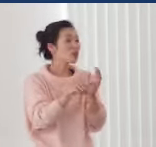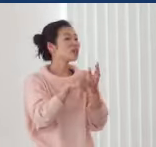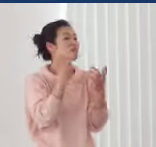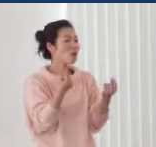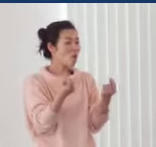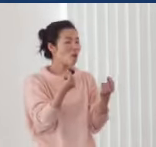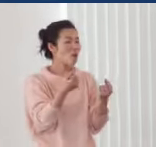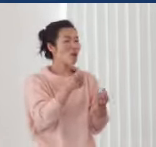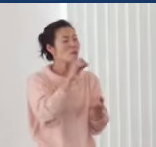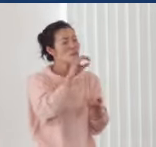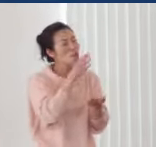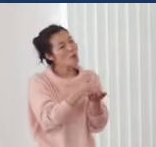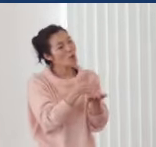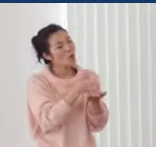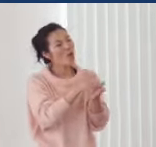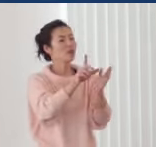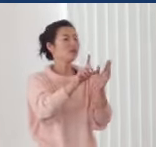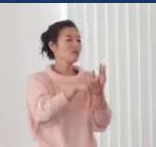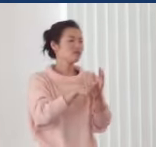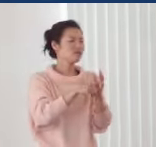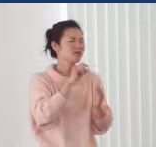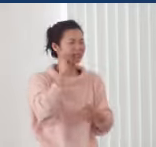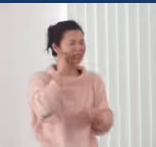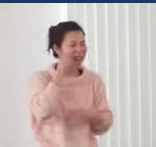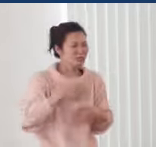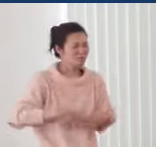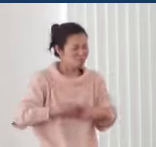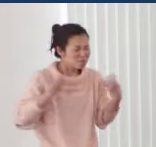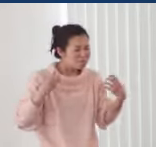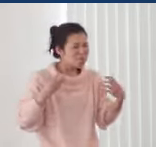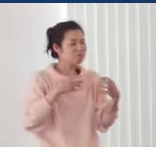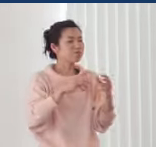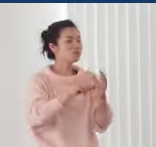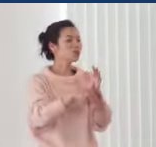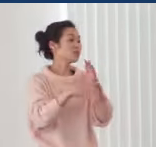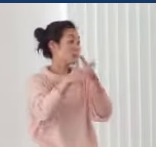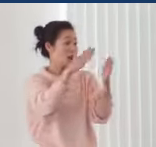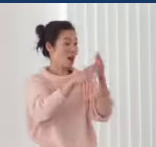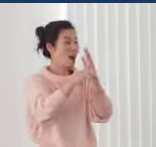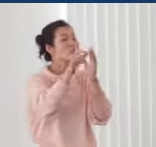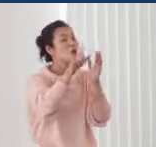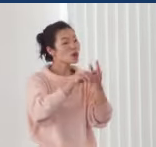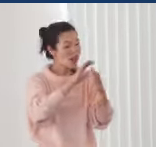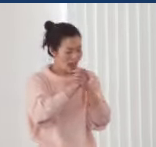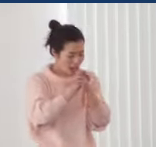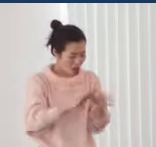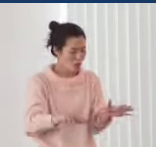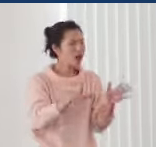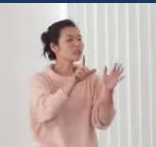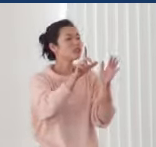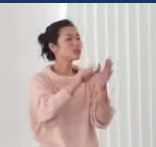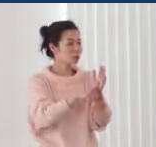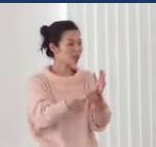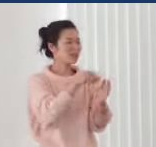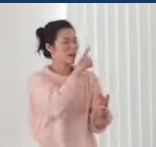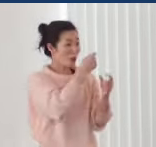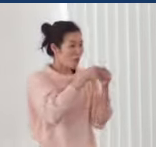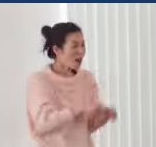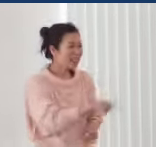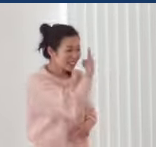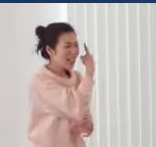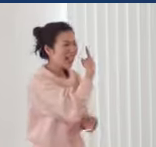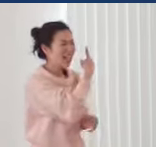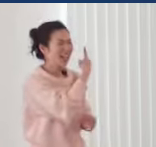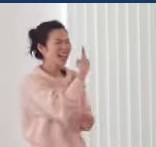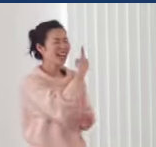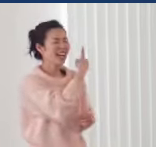時、愛する時、憎む時、戦いの時、平和の時ですね。実はこのリストはこ